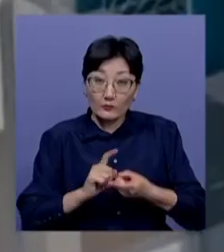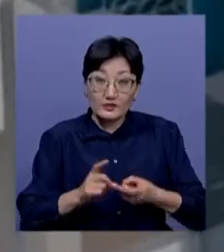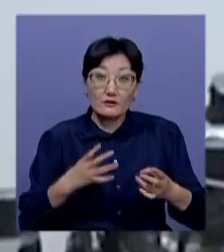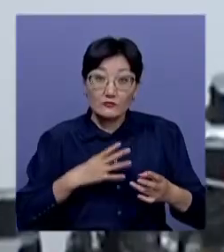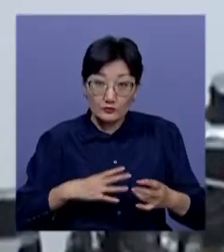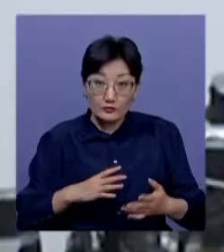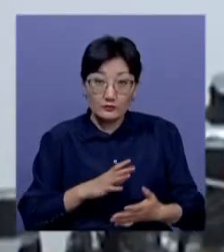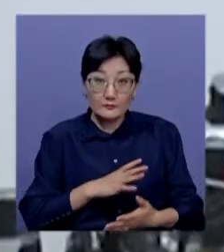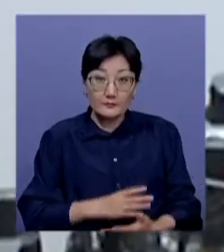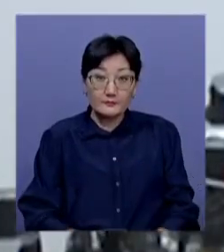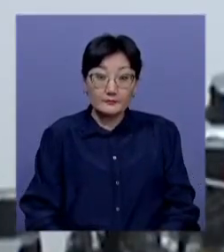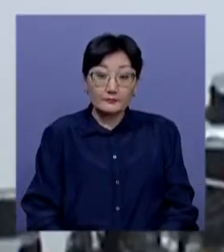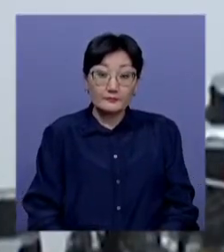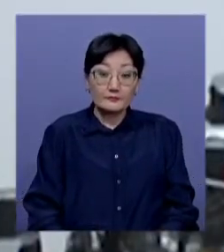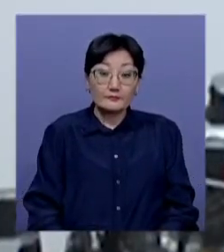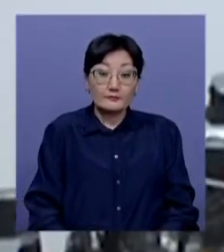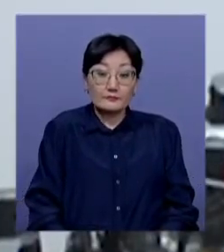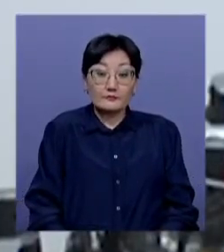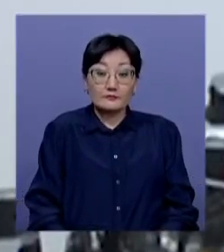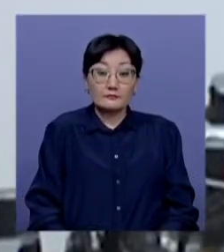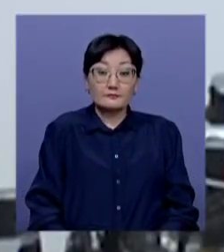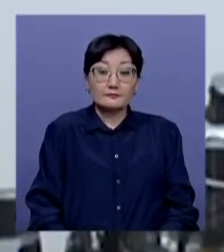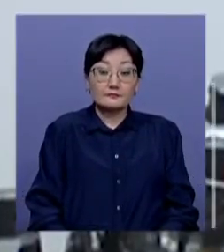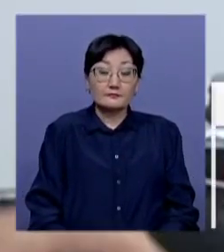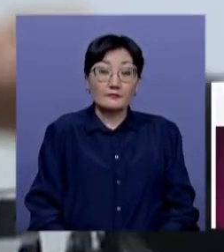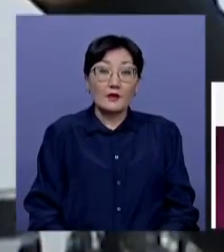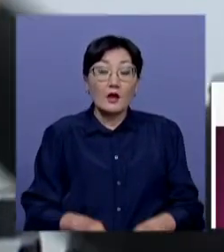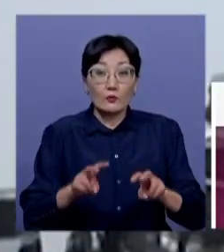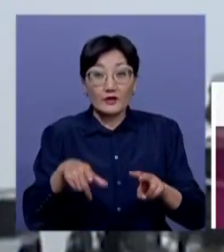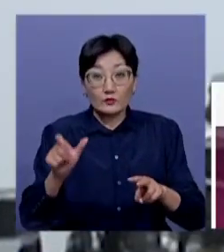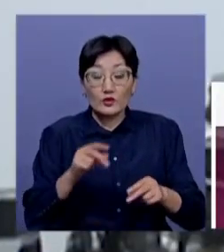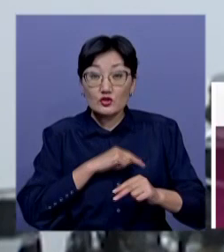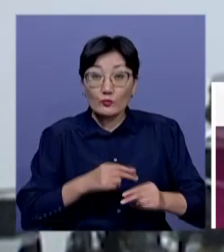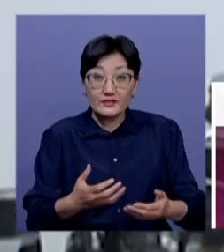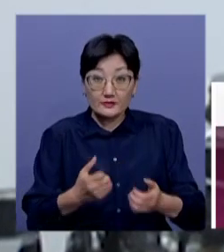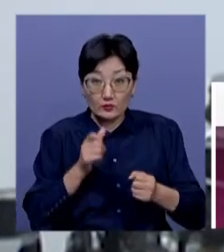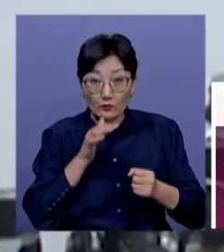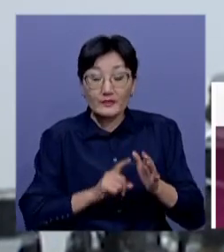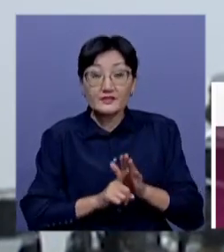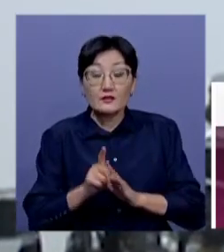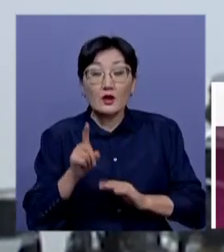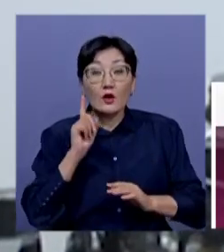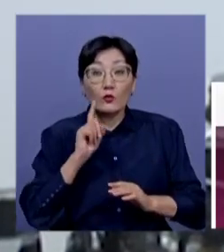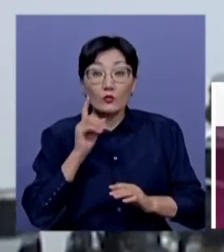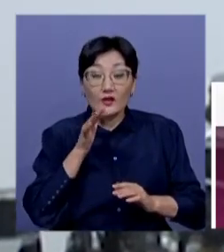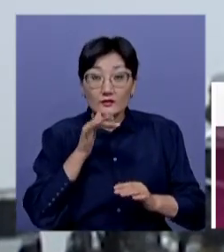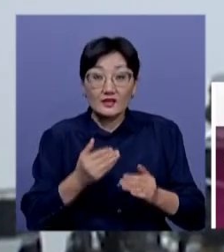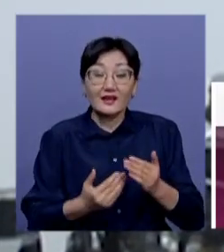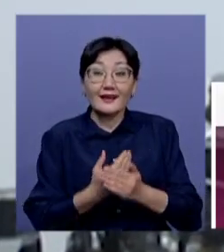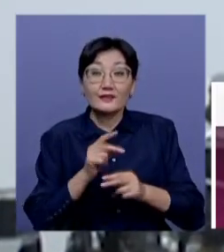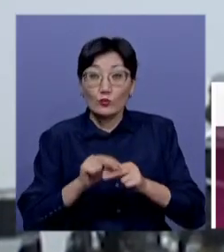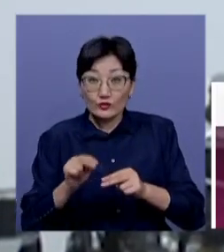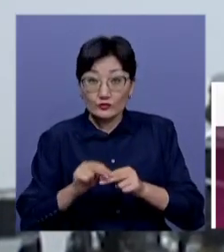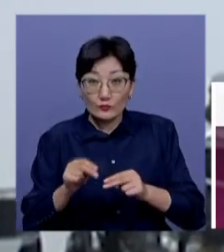айтады. Нам приходилось больше уделять времени. Мамандарды жұмысқа алғанда бас кезінде уақытымыз қайта үйретуге